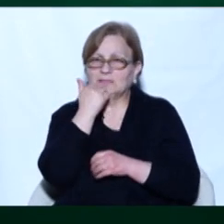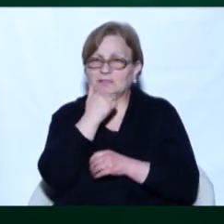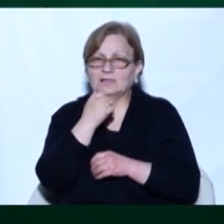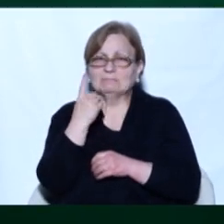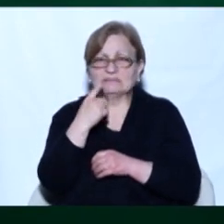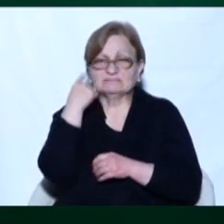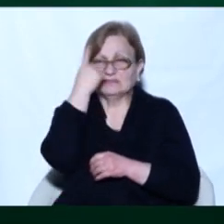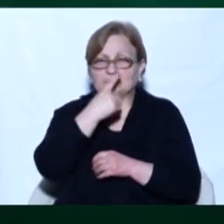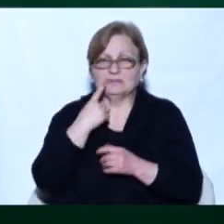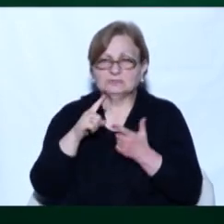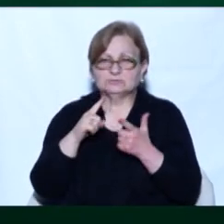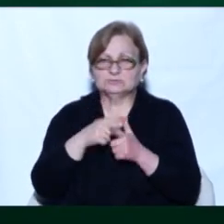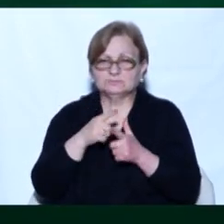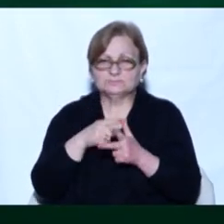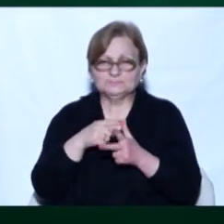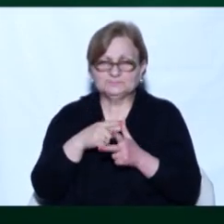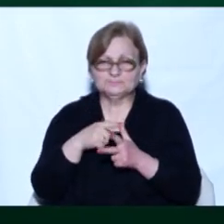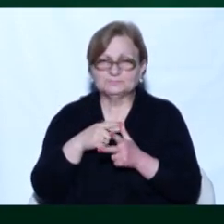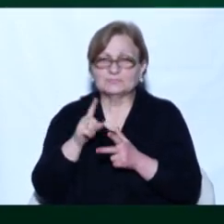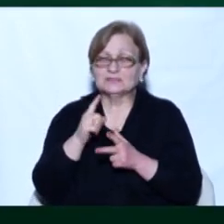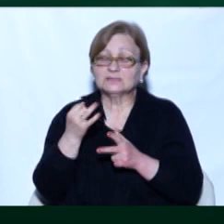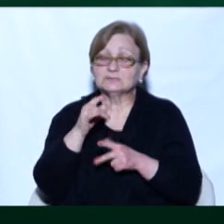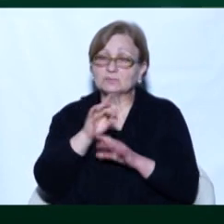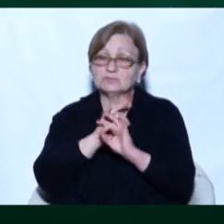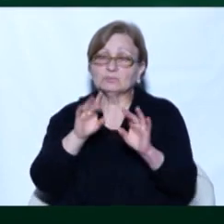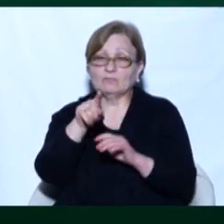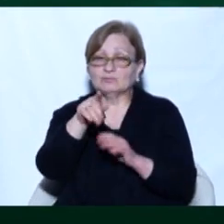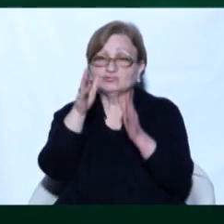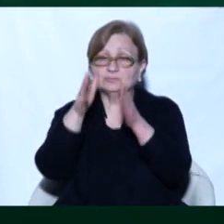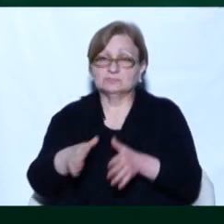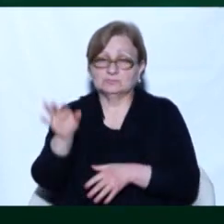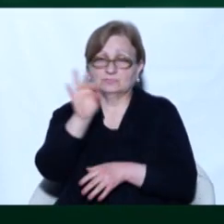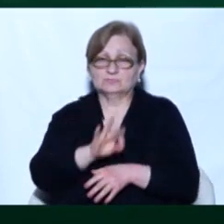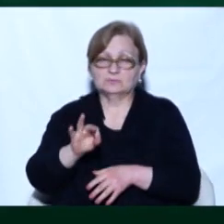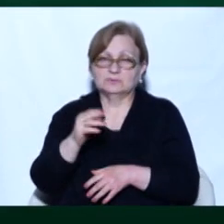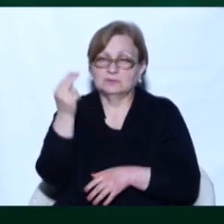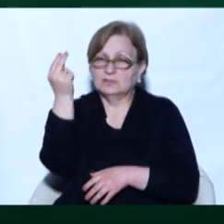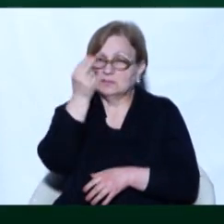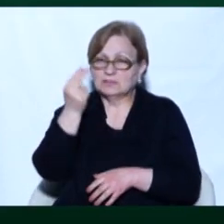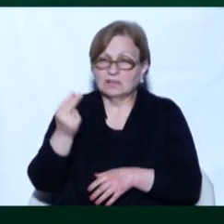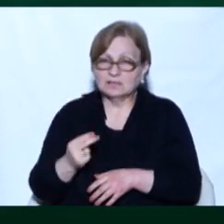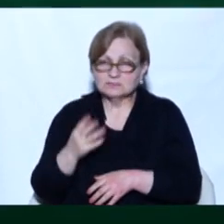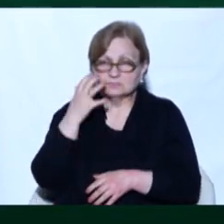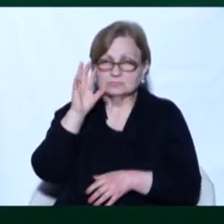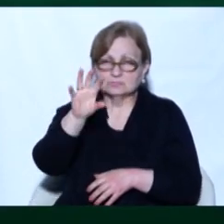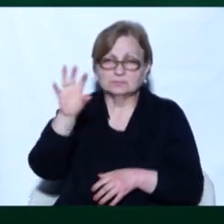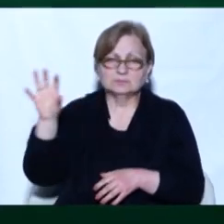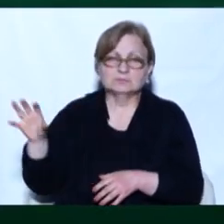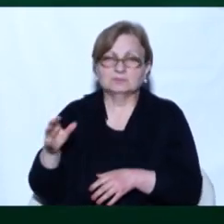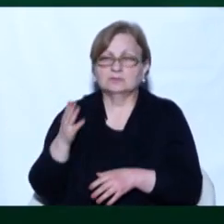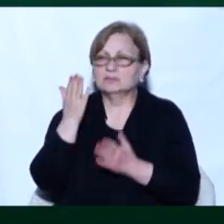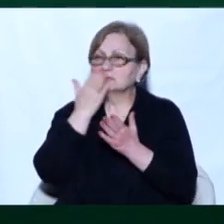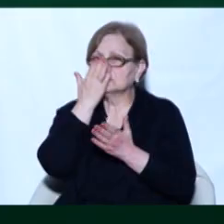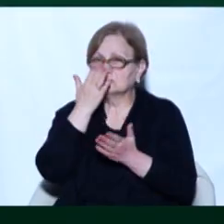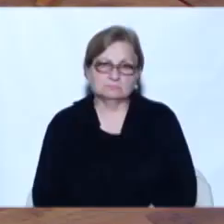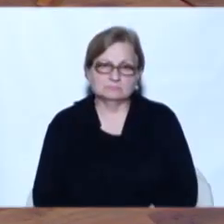პირში. საინტერესოა, რას მოყვება შენ შესახებ. დახატე ილუსტრაცია და წაუკითხე